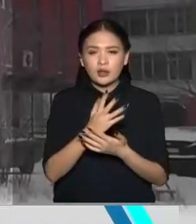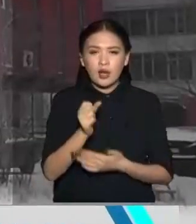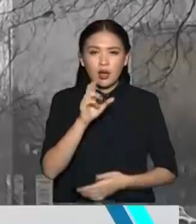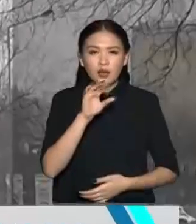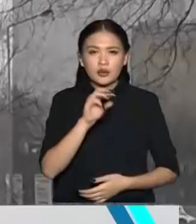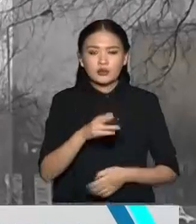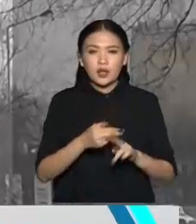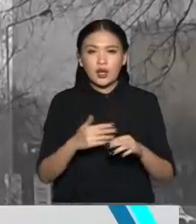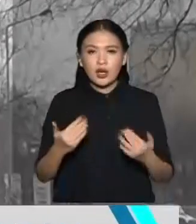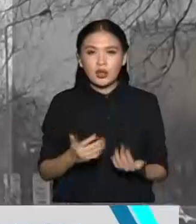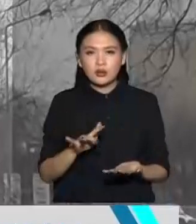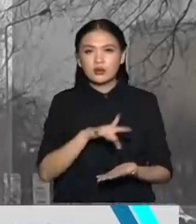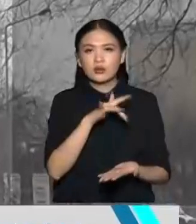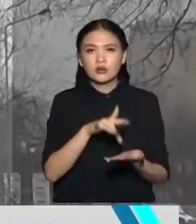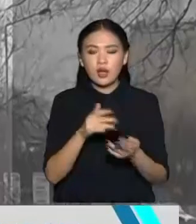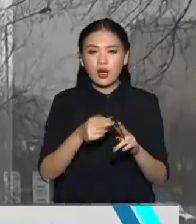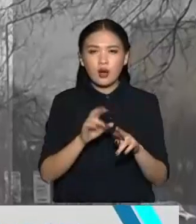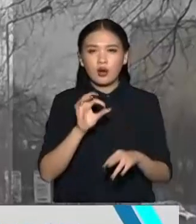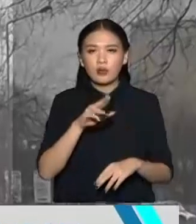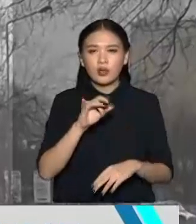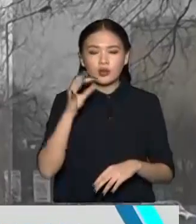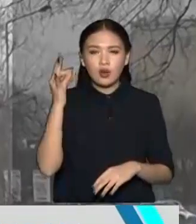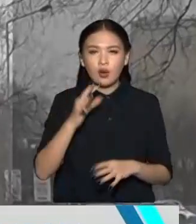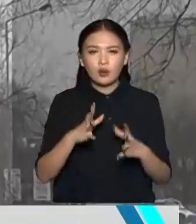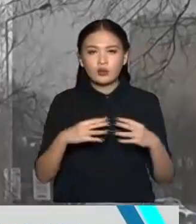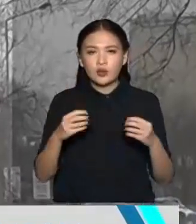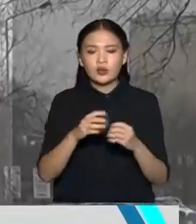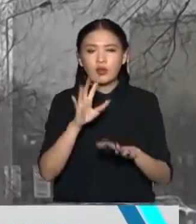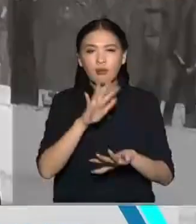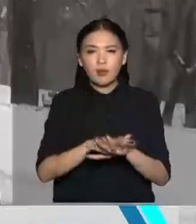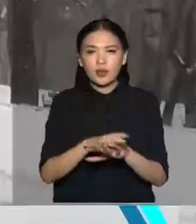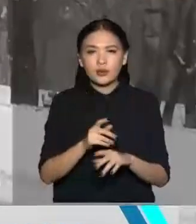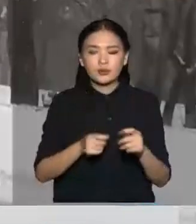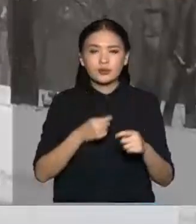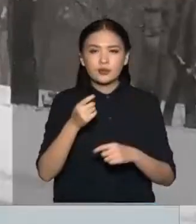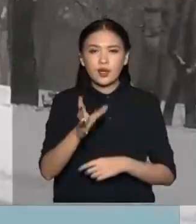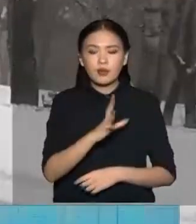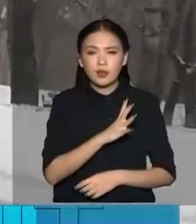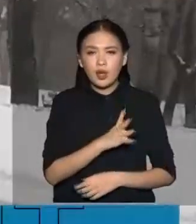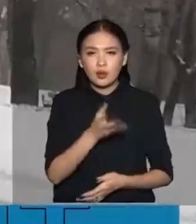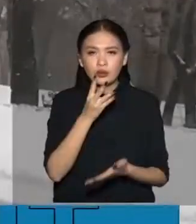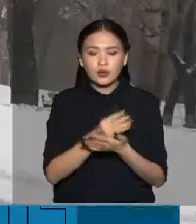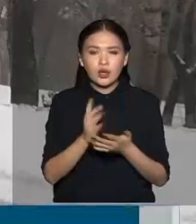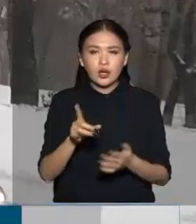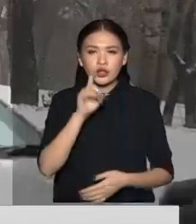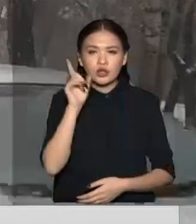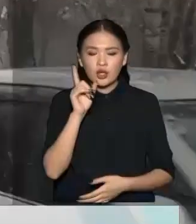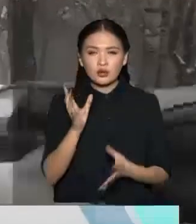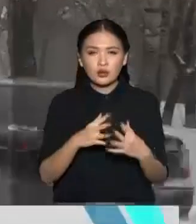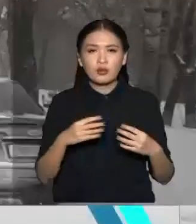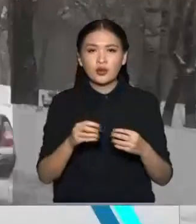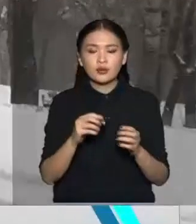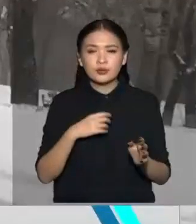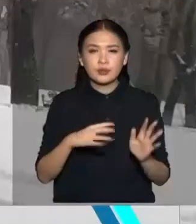әкімшілігі қалалық тұрғын үй инспекциясы, ал операторы Отбасы банк болып тағайындалды. Мен өзімді осы жас отбасылардың бірі болып